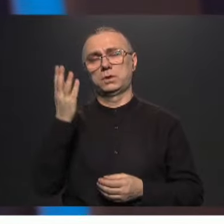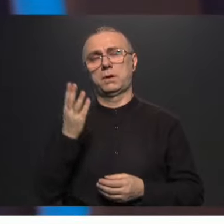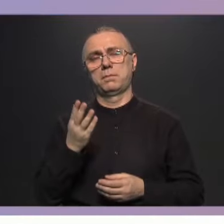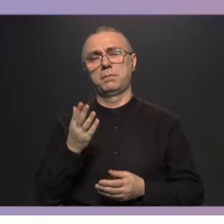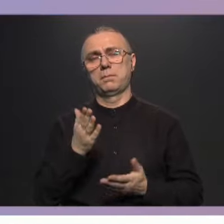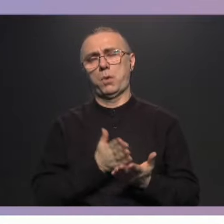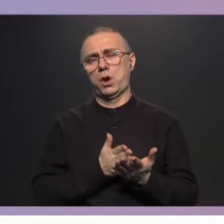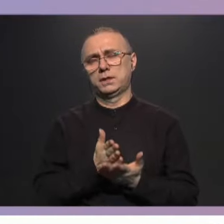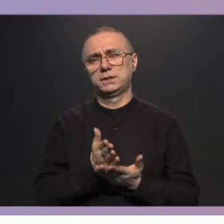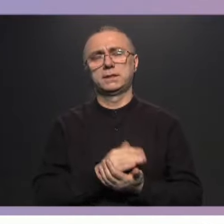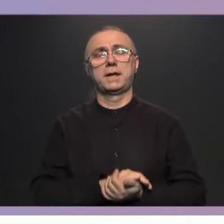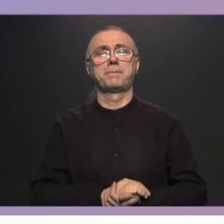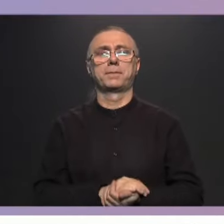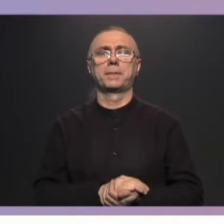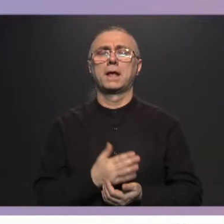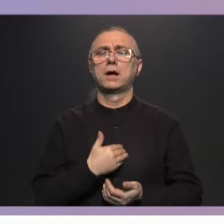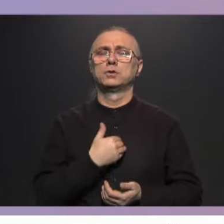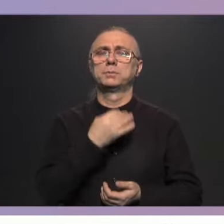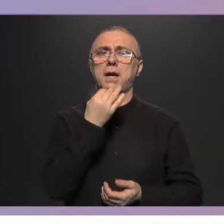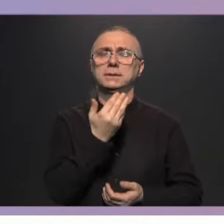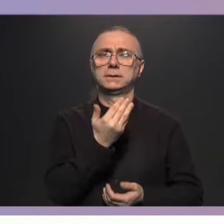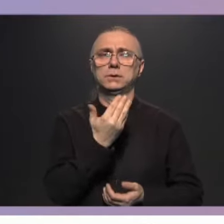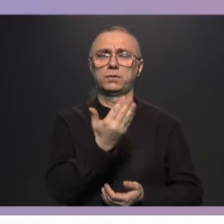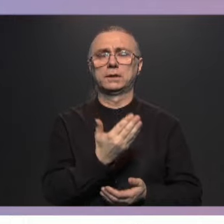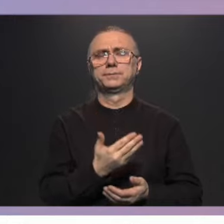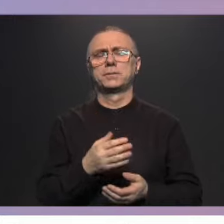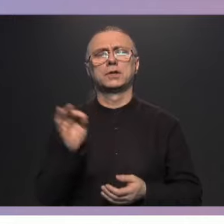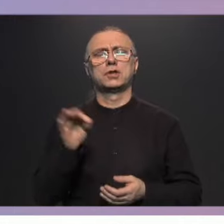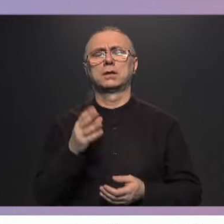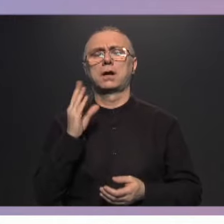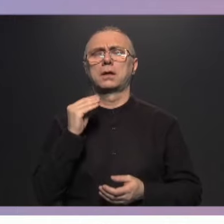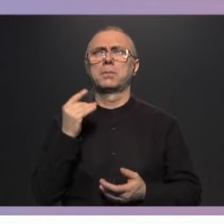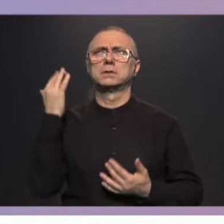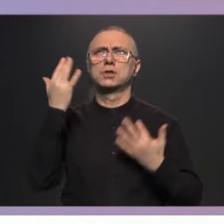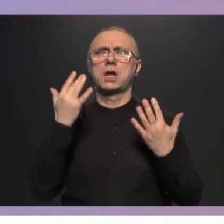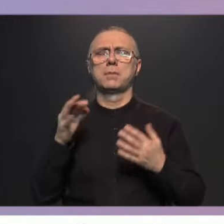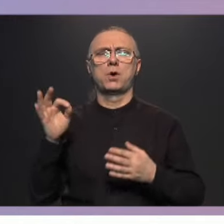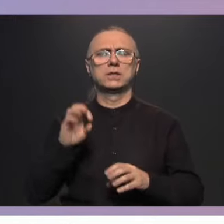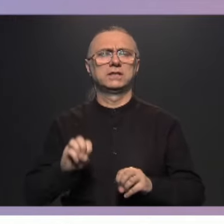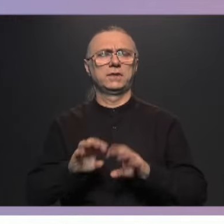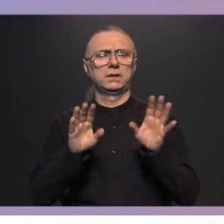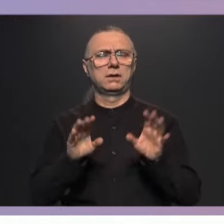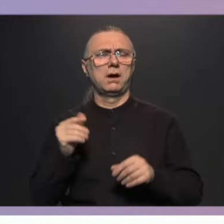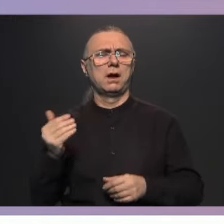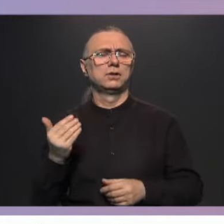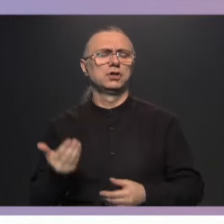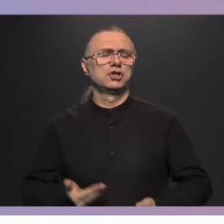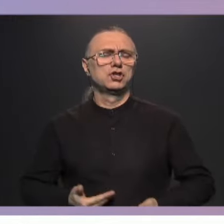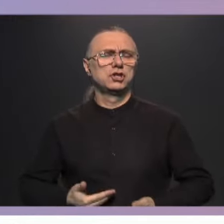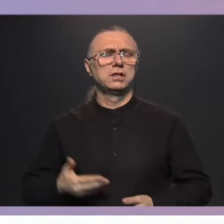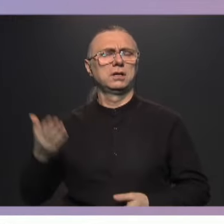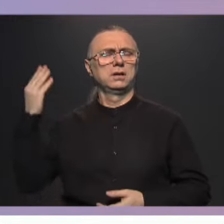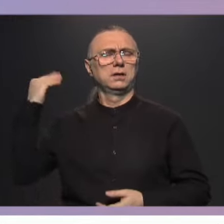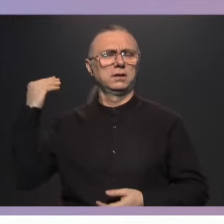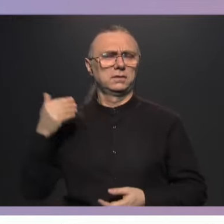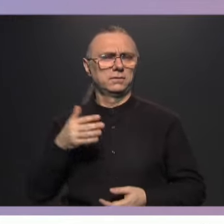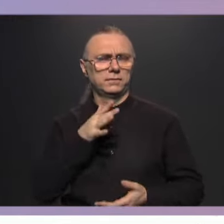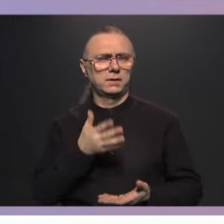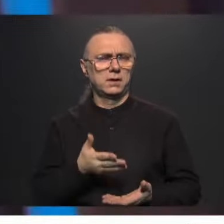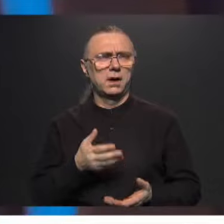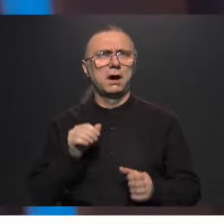вас не спросить, отец Пахомий. Вот часто о святых, когда мы размышляем, кажется, ну когда они жили? Разве сейчас можно сохранять такую чистоту